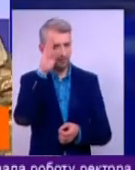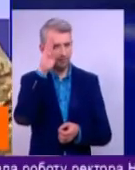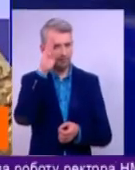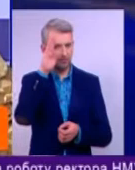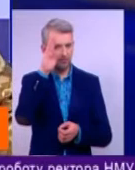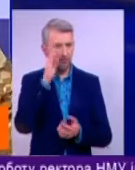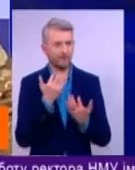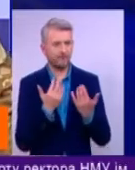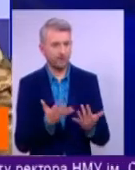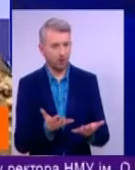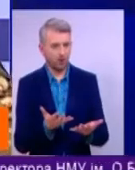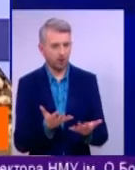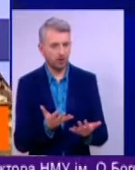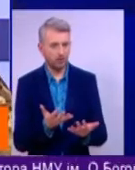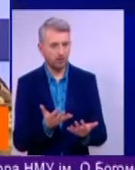як вимоги, всі